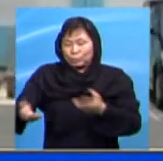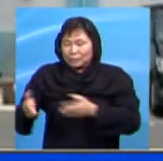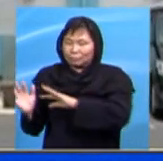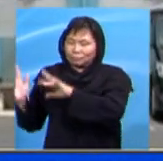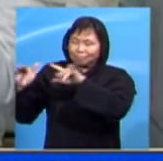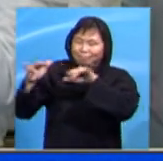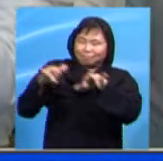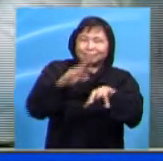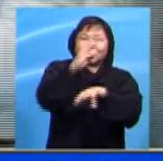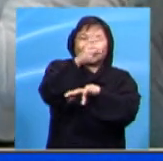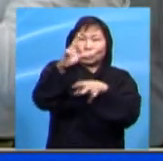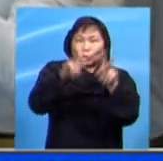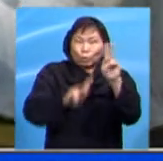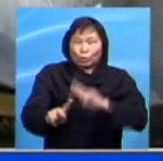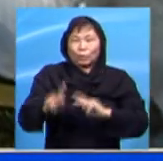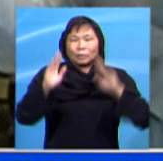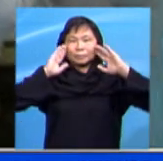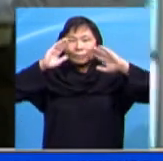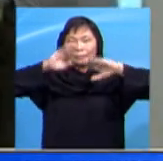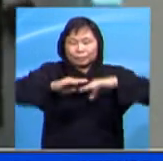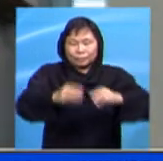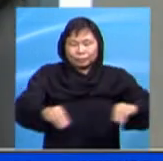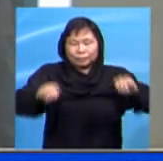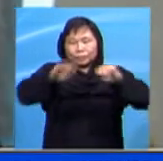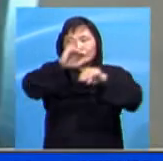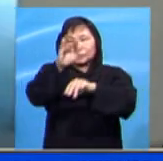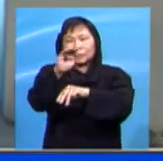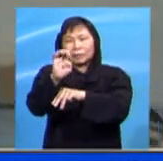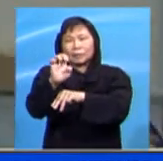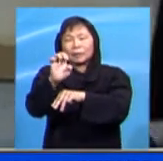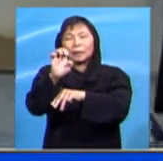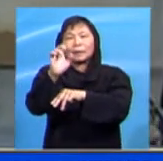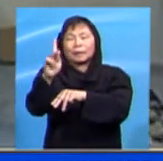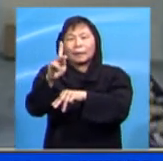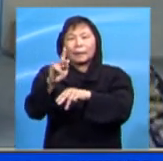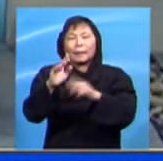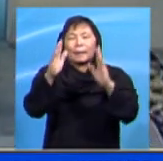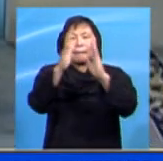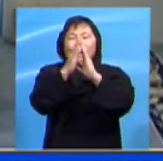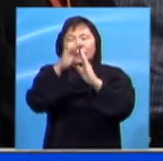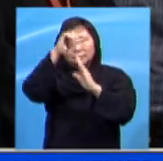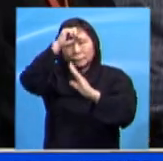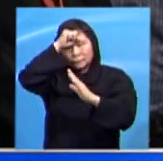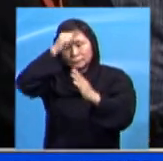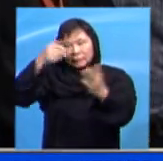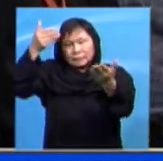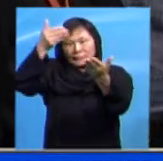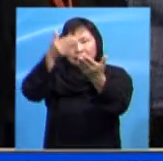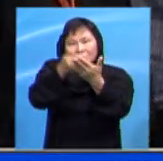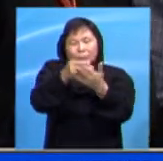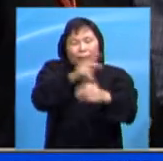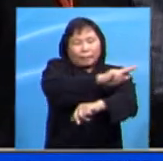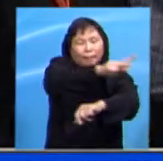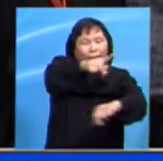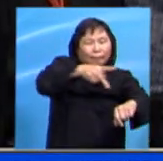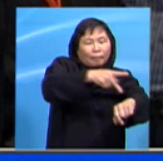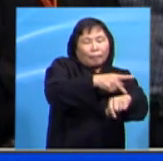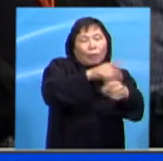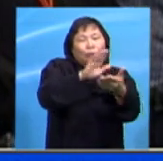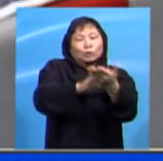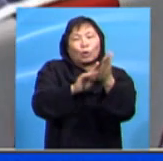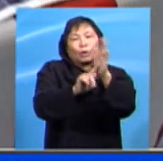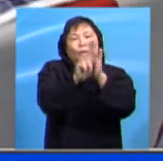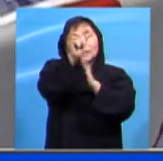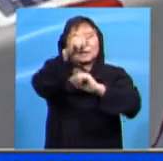terdahulu jenazah disembahyangkan di Masjid Jamik Bandar segamat selepas tiba di Padang awam B Sekolah Tinggi segamat tepat pukul